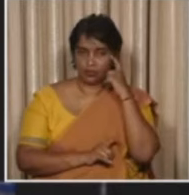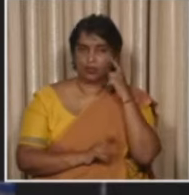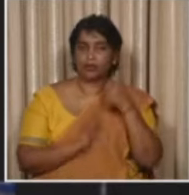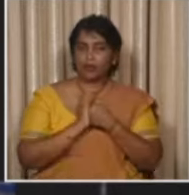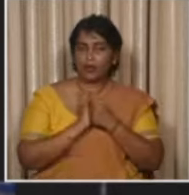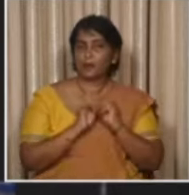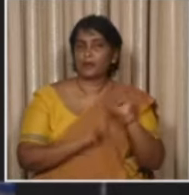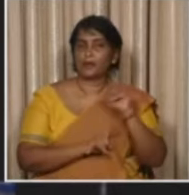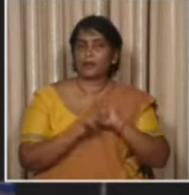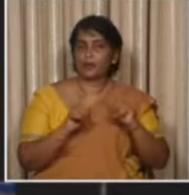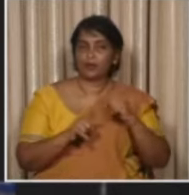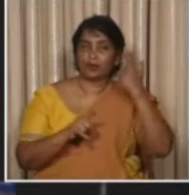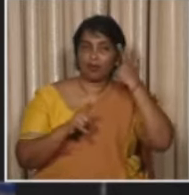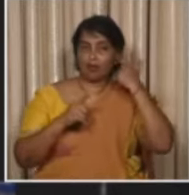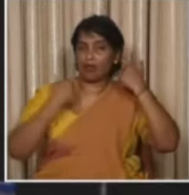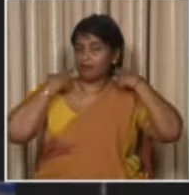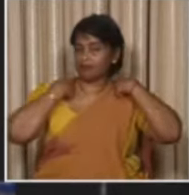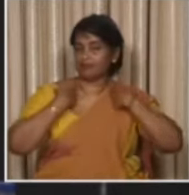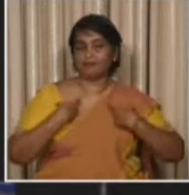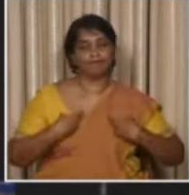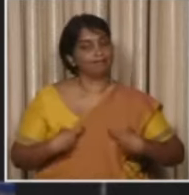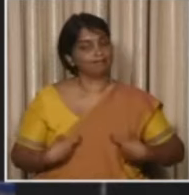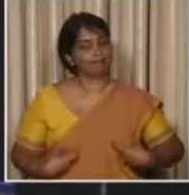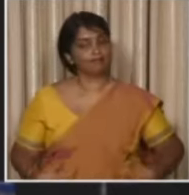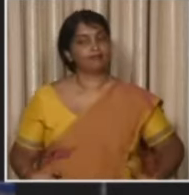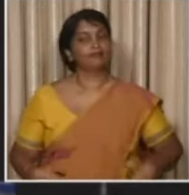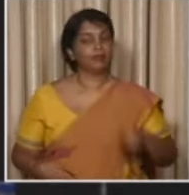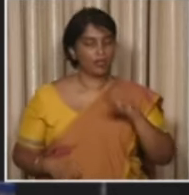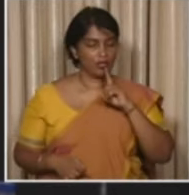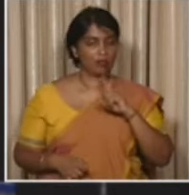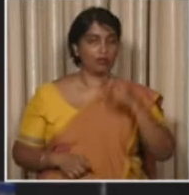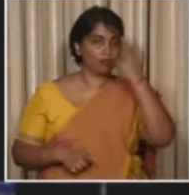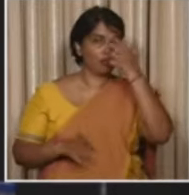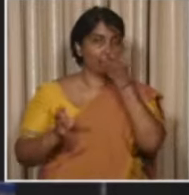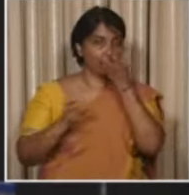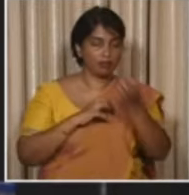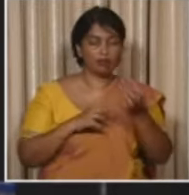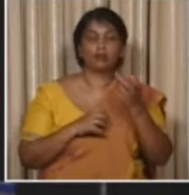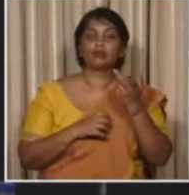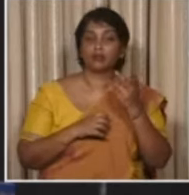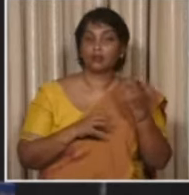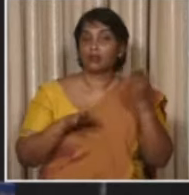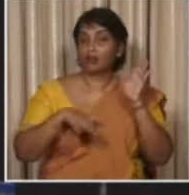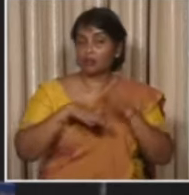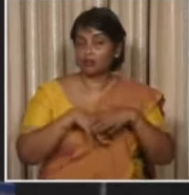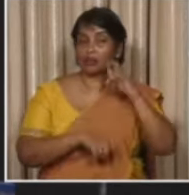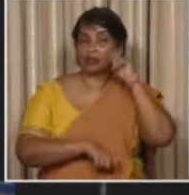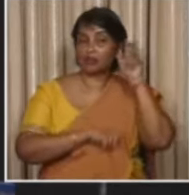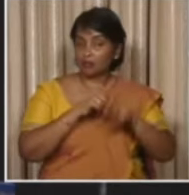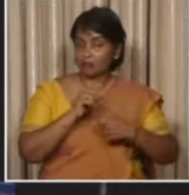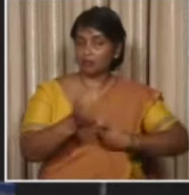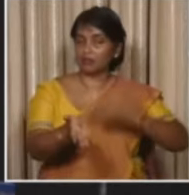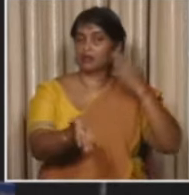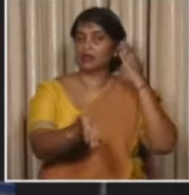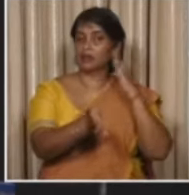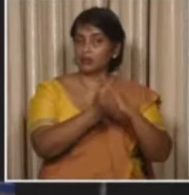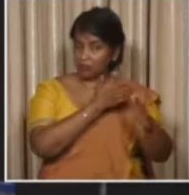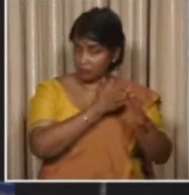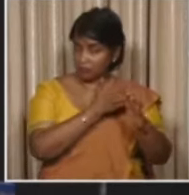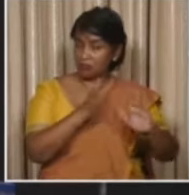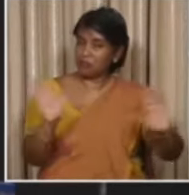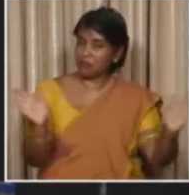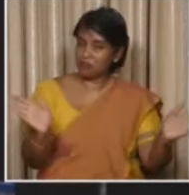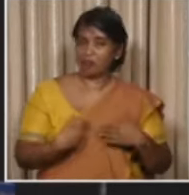සභාවේ කළු පාට සාටකයක් එතුමා දාගෙන කිව්වා පාස්කු ඉරු දින ත්‍රස්ත ප්‍රහාරයට ලක්වෙච්ච ජනතාවට සාධාරණත්වයක් ඉෂ්ට වෙන